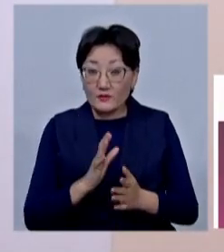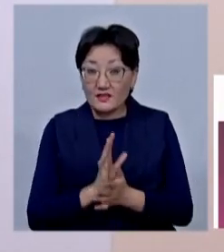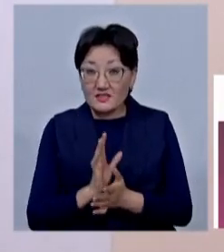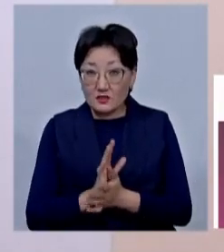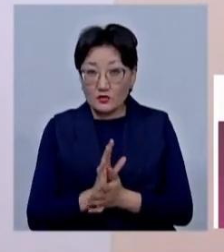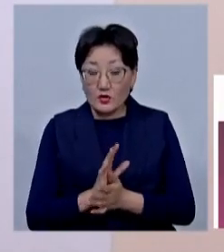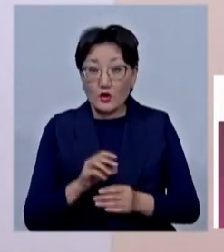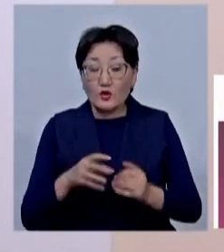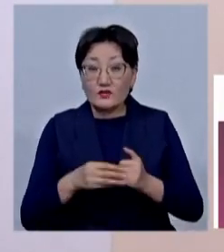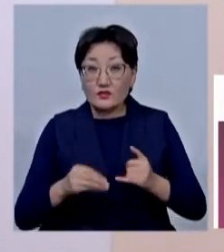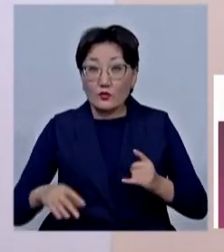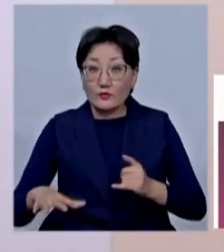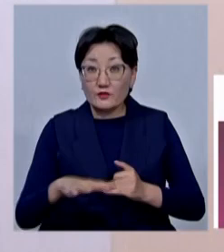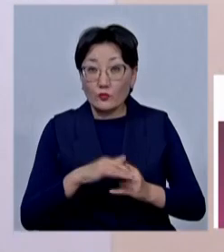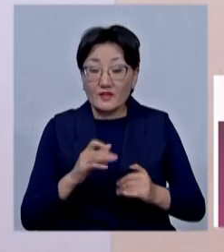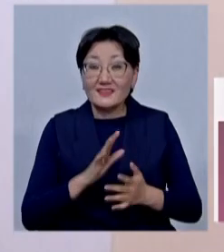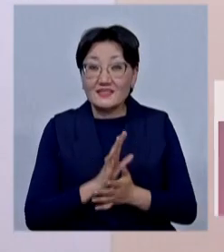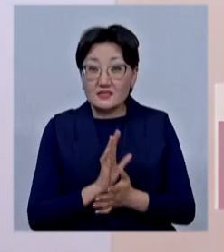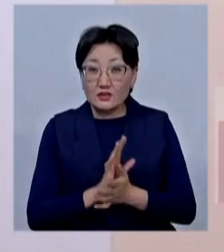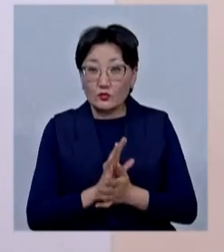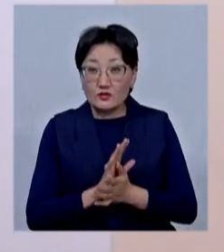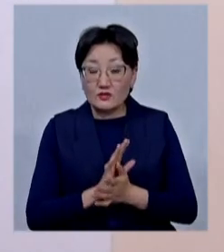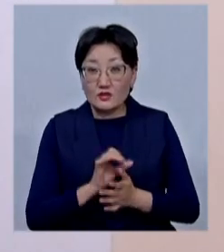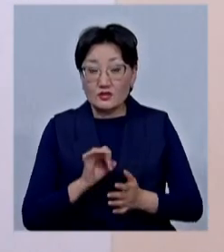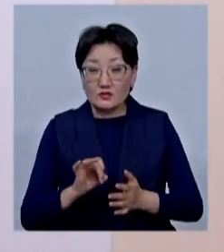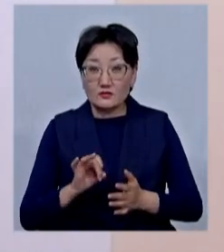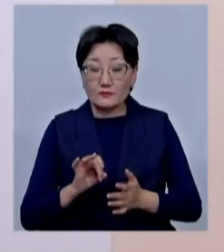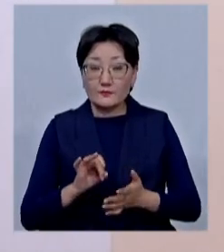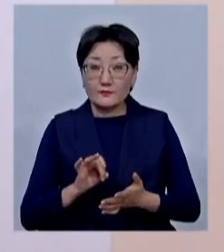қатар топырақ жамылғысының ластануы, және де